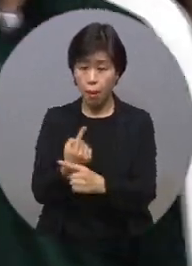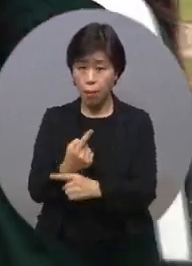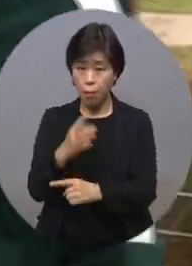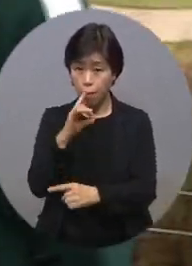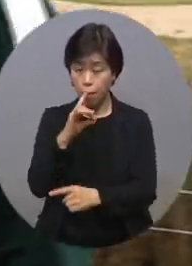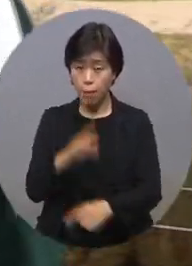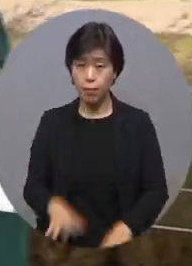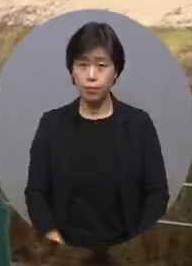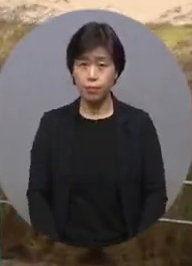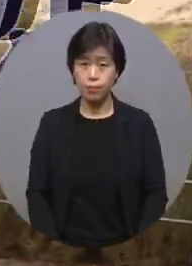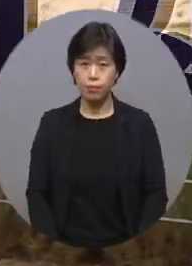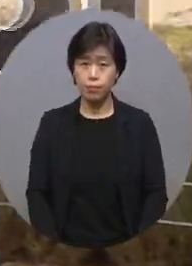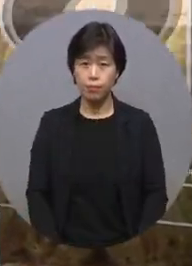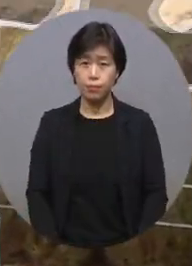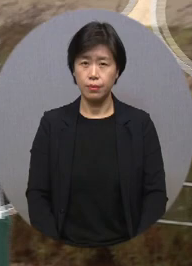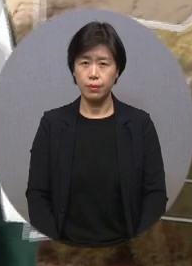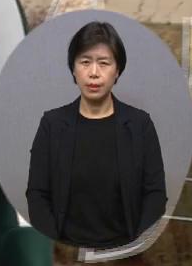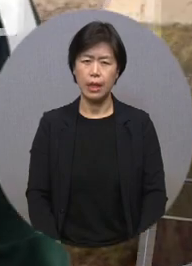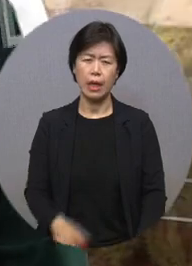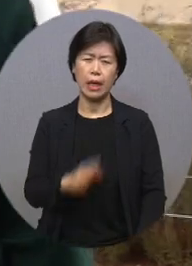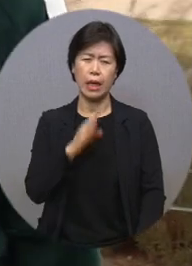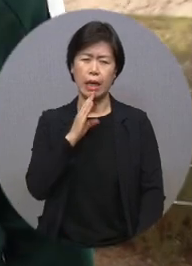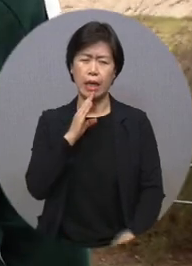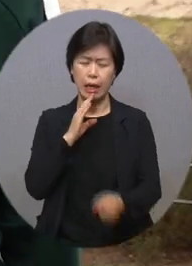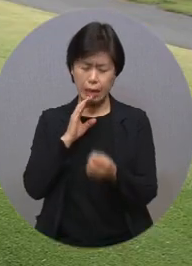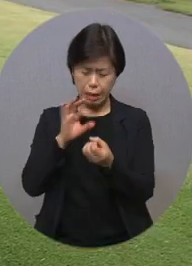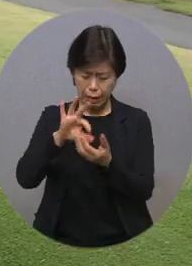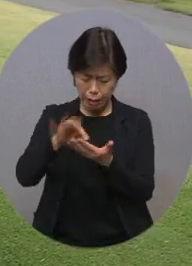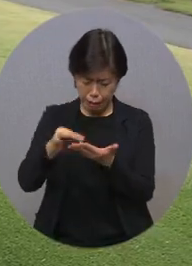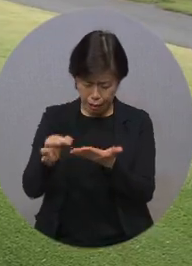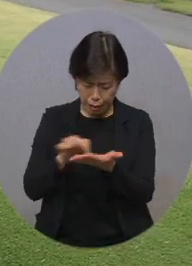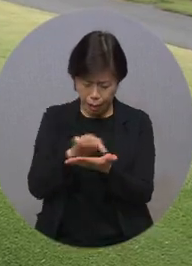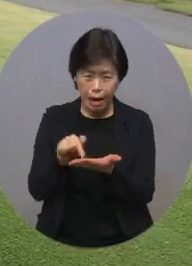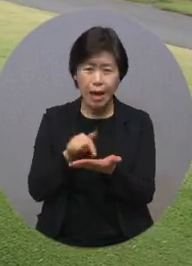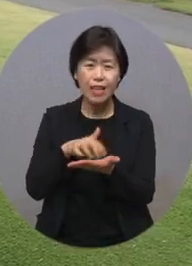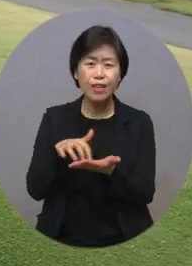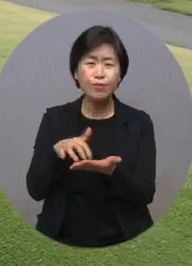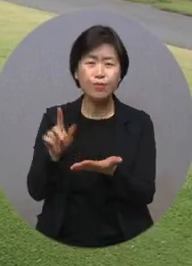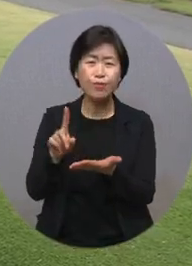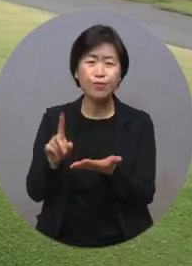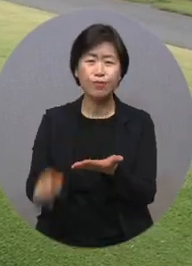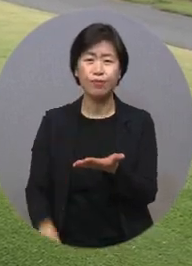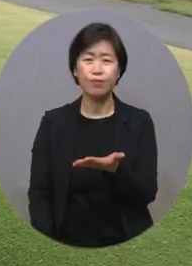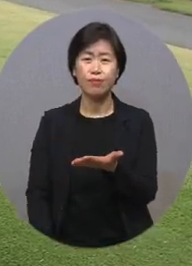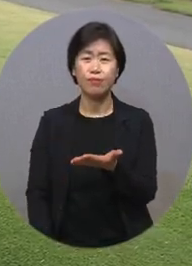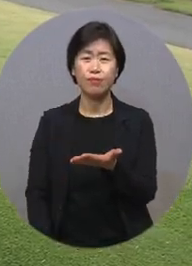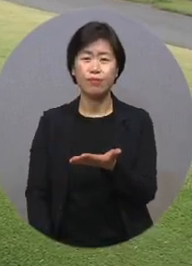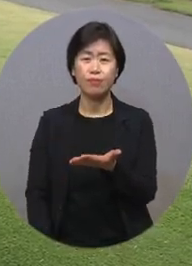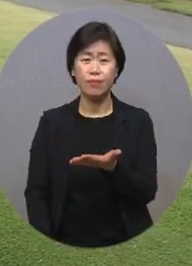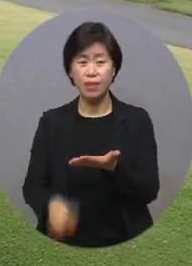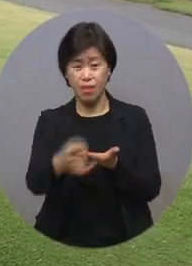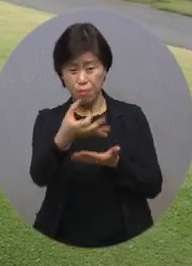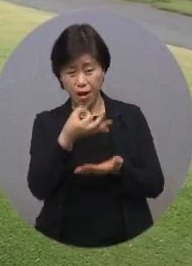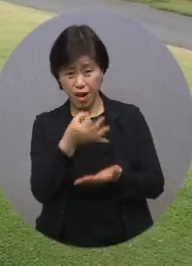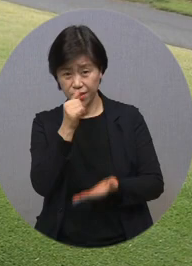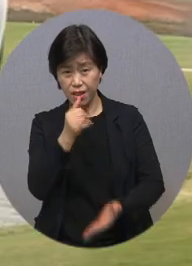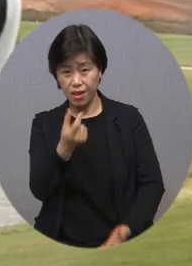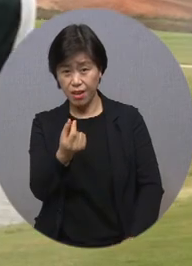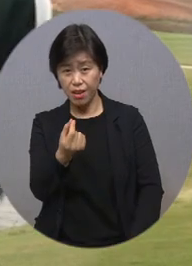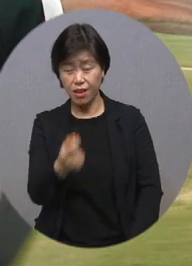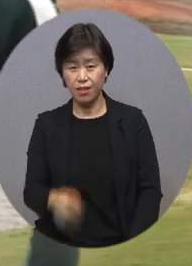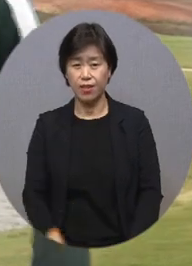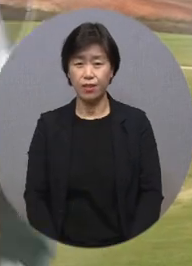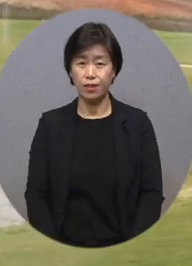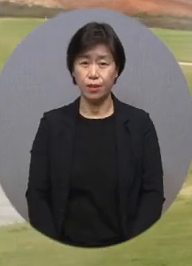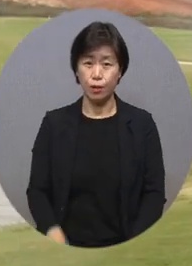바꿨어. 아, 오 마이 갓. 혹시 봤나? 아! 나 화장실 화장실 갔을 때 내 공 봤지? 우리는 가지고 갔잖아, 날 몰라.